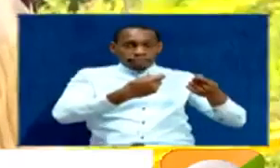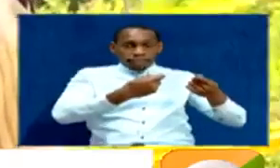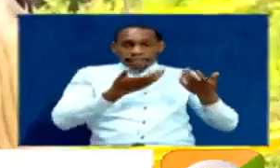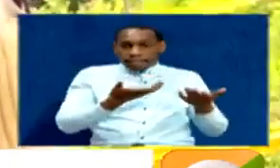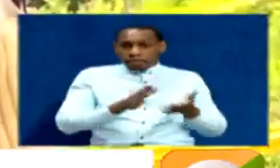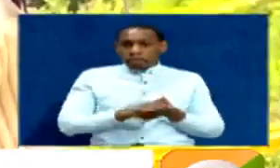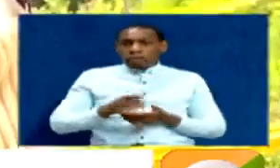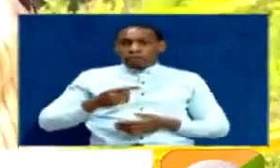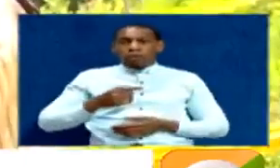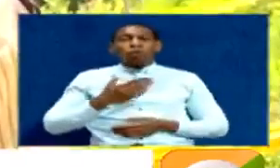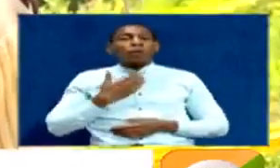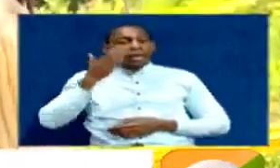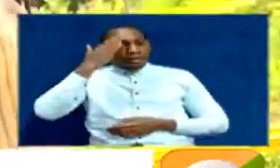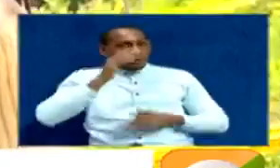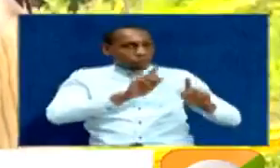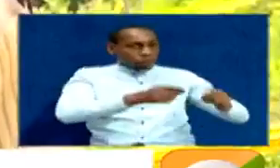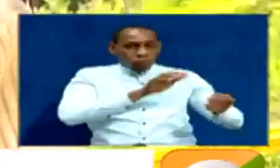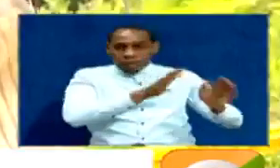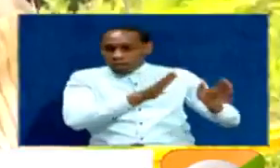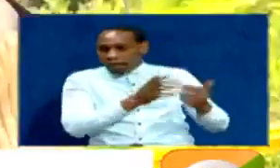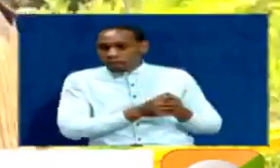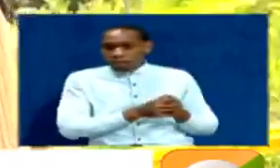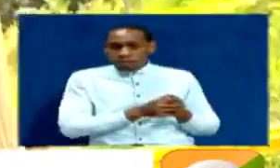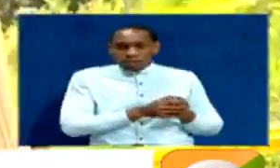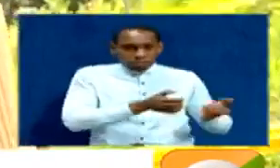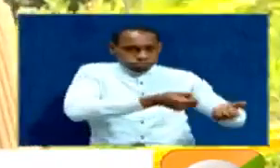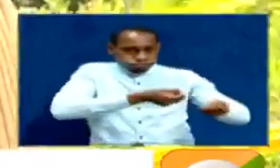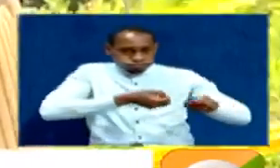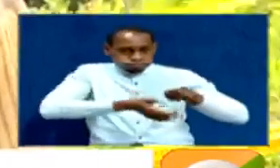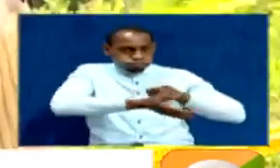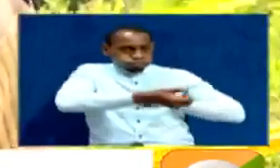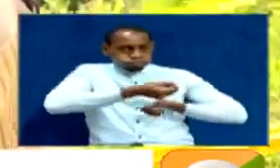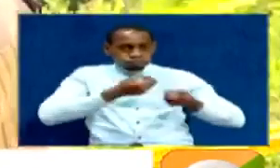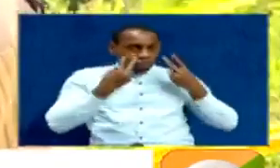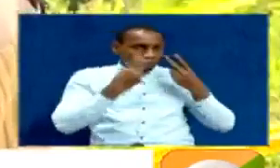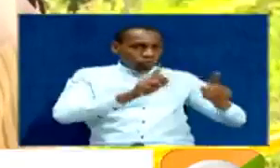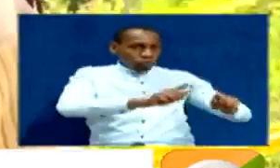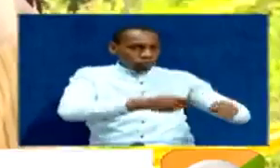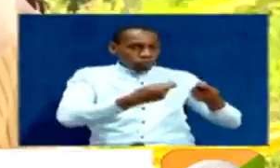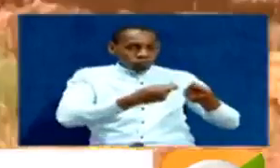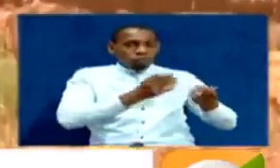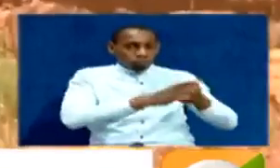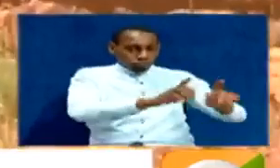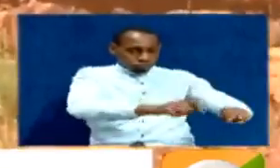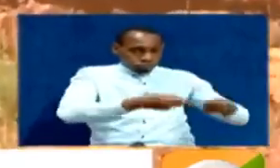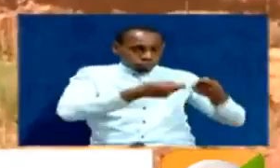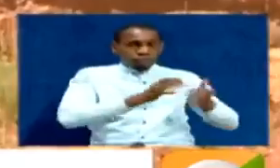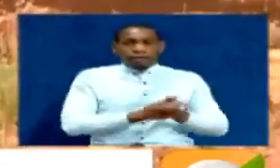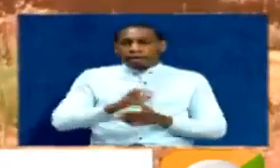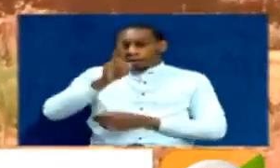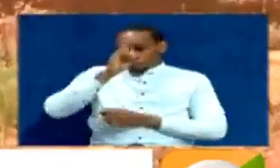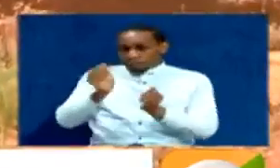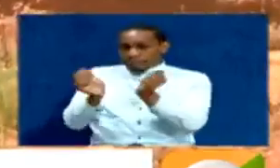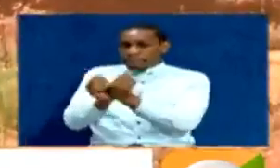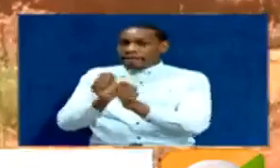Ndiposa sasa tulitaka kujua hiyo kiatu imekaa na mdangani, tukavuta na tukaona hiyo kiatu ilikuwa imevaliwa. Police are holding